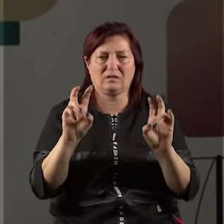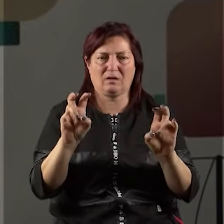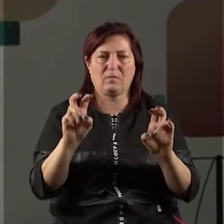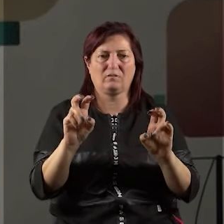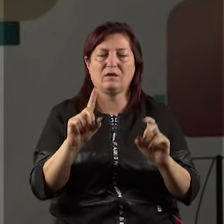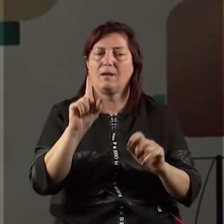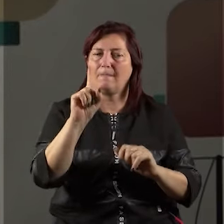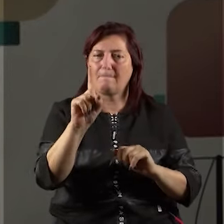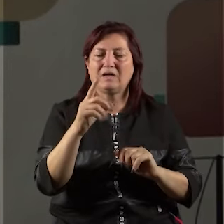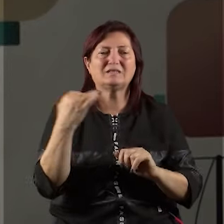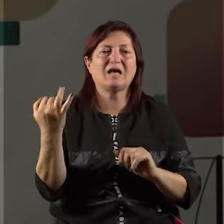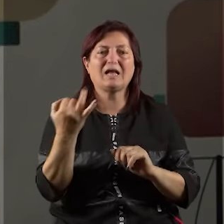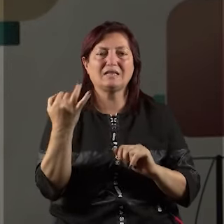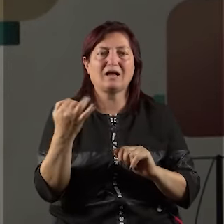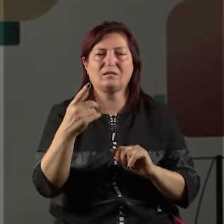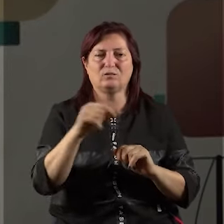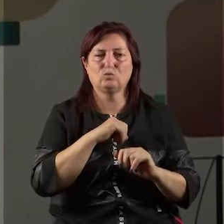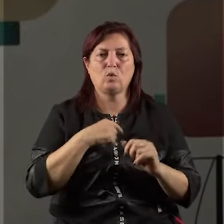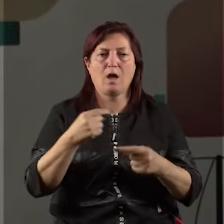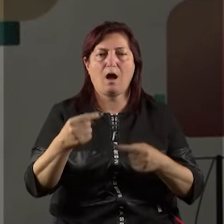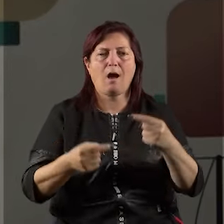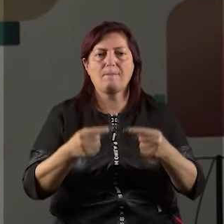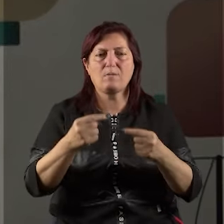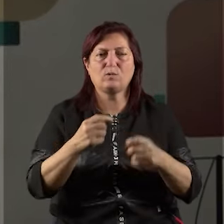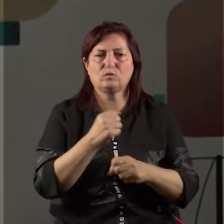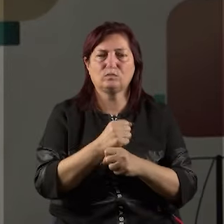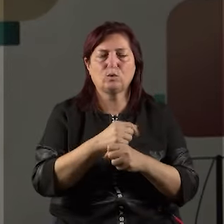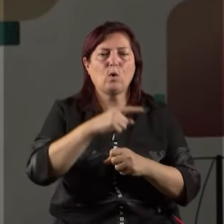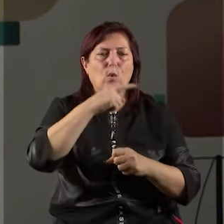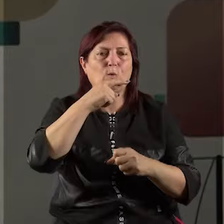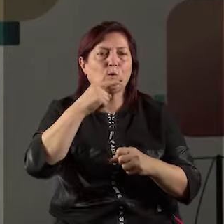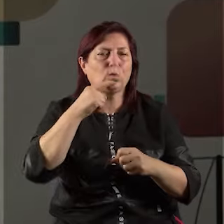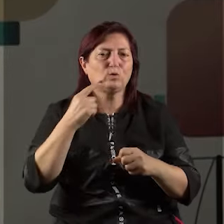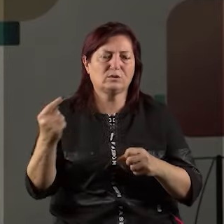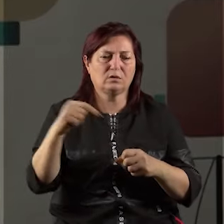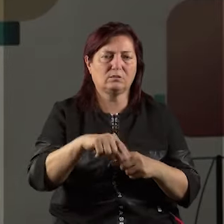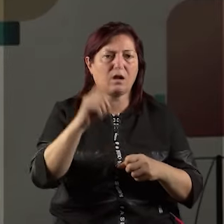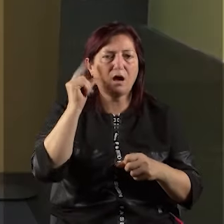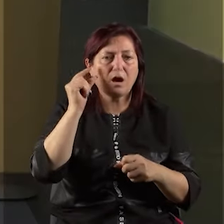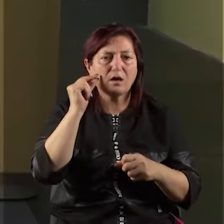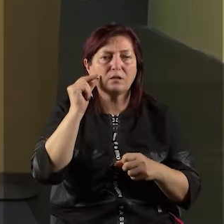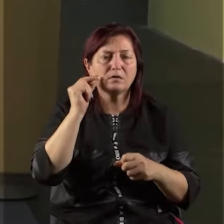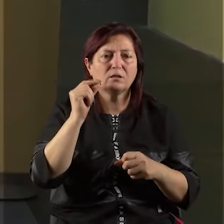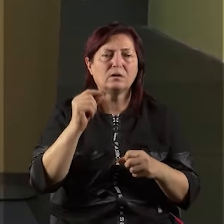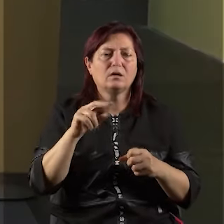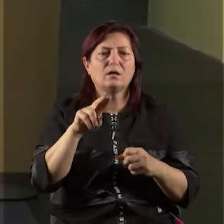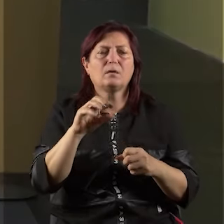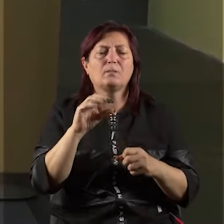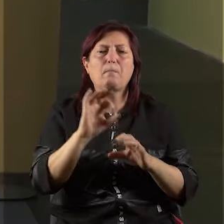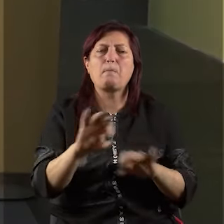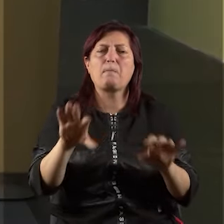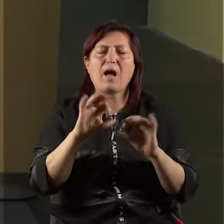բայց հետաքրքիր է, այս հետ համատյունն է լանում, Ռուսաստանի ապրող հայրը գալիս էին, պատմավեպ էին ուզում,